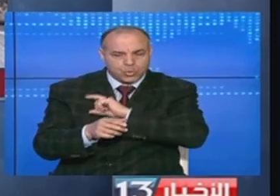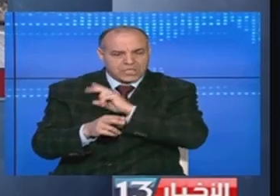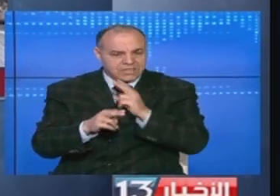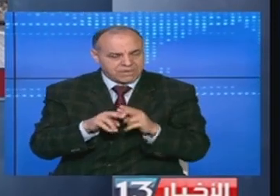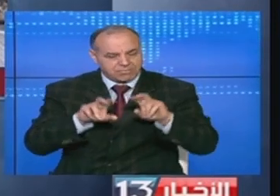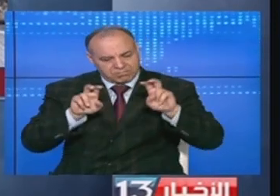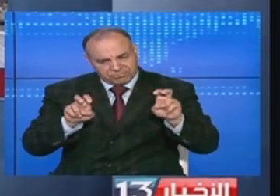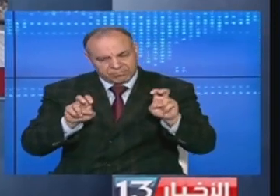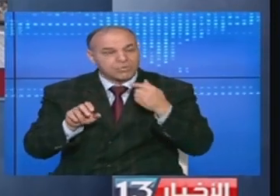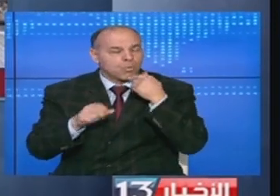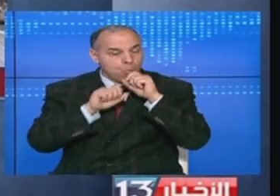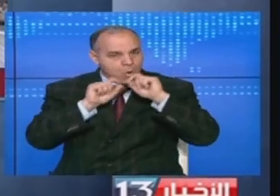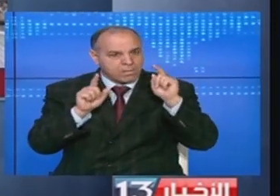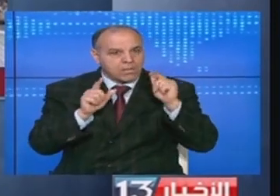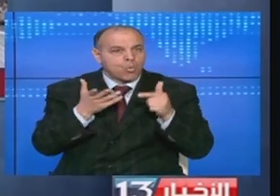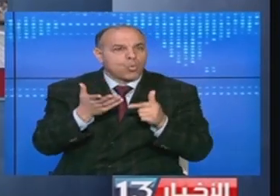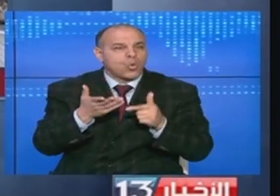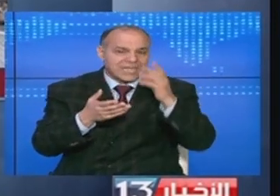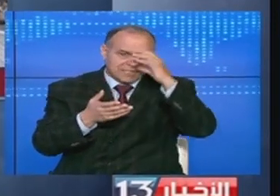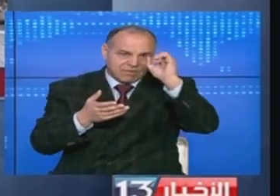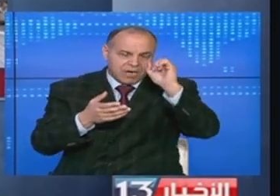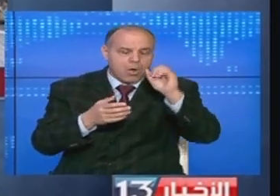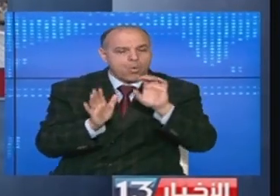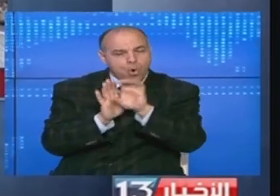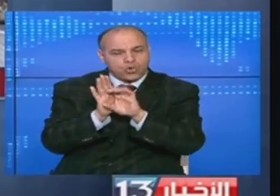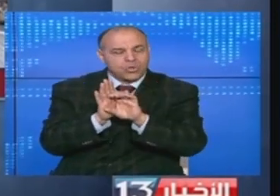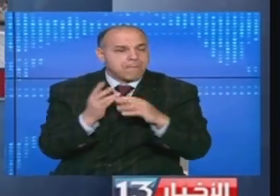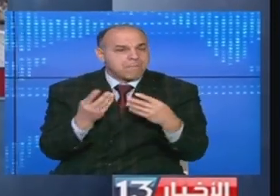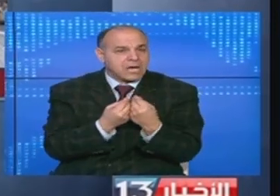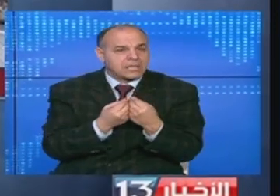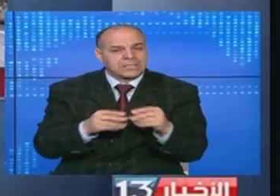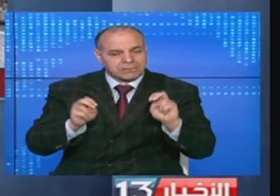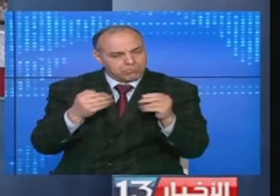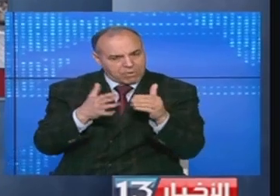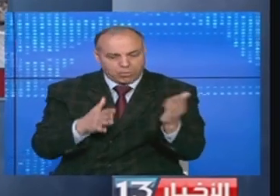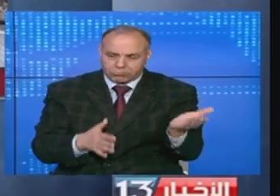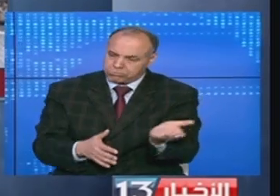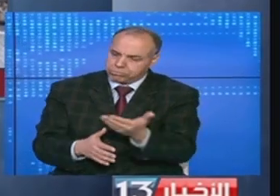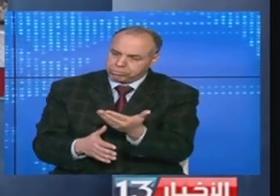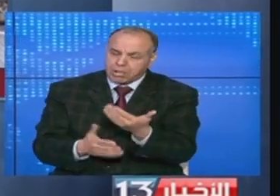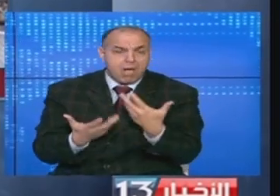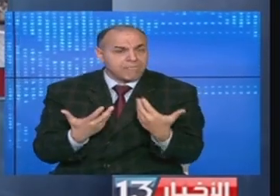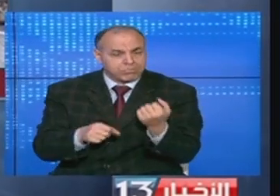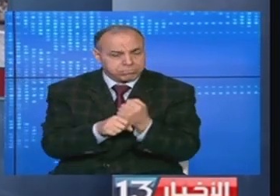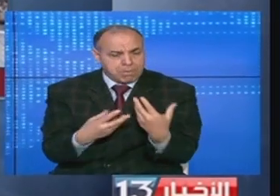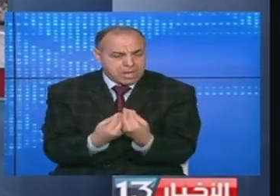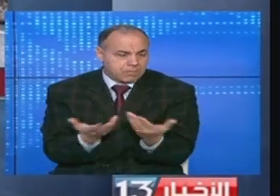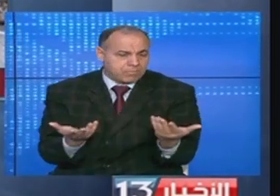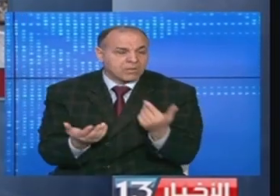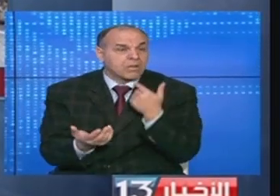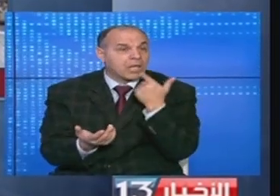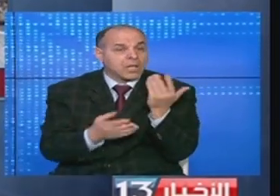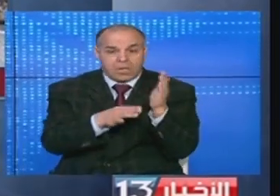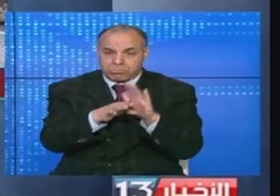وصفاقس موضحا ان مصالح السفاره والقنصليه العامه ستبقى مفتوحه امام المتعاملين معها وس